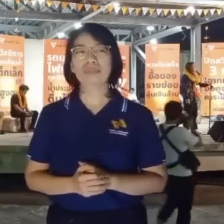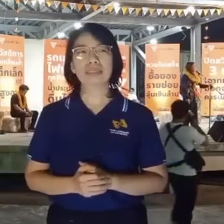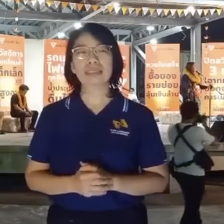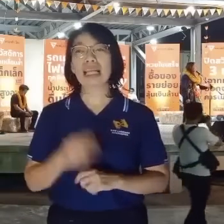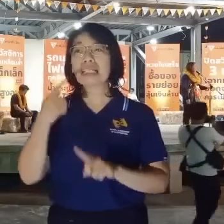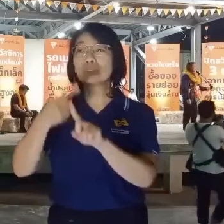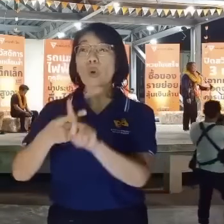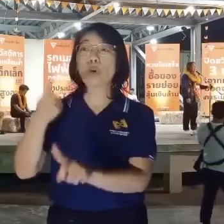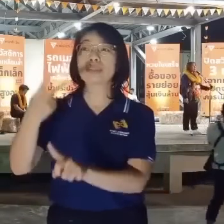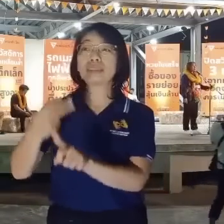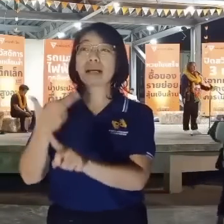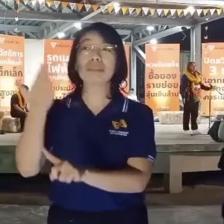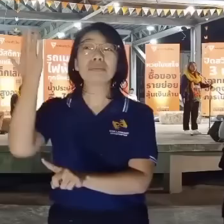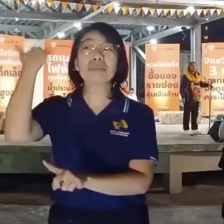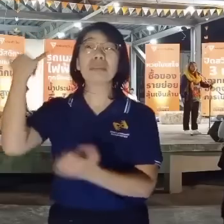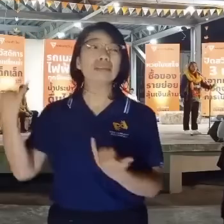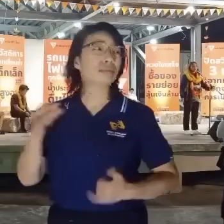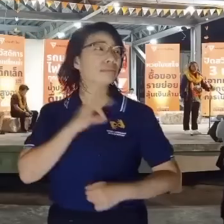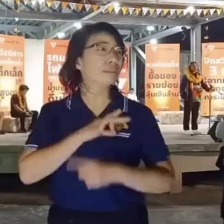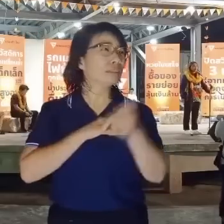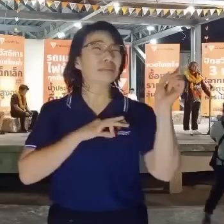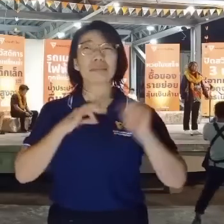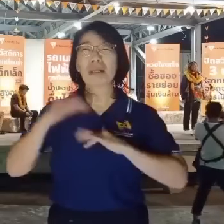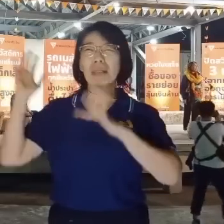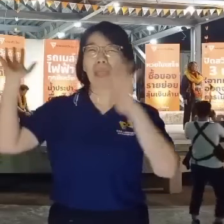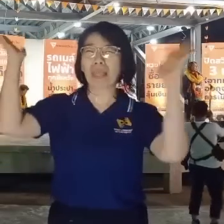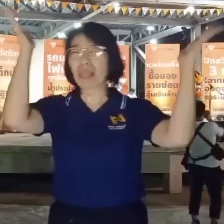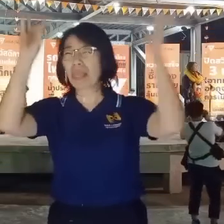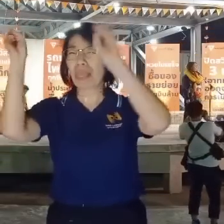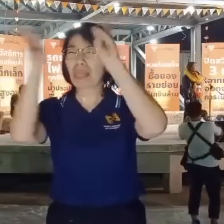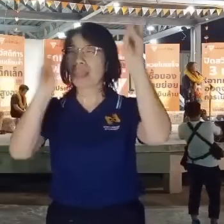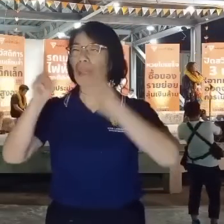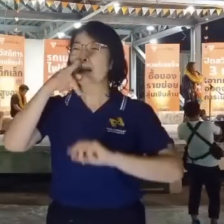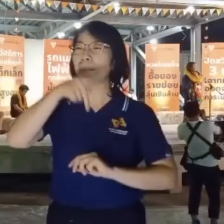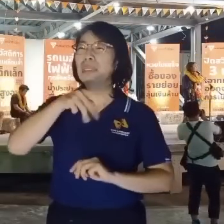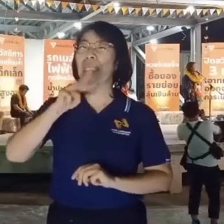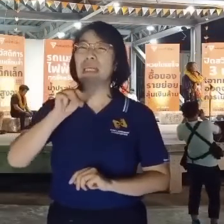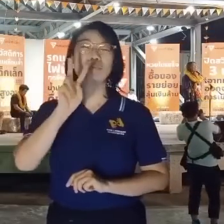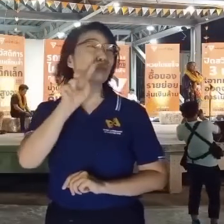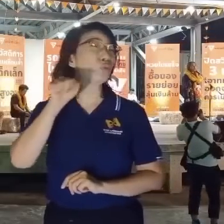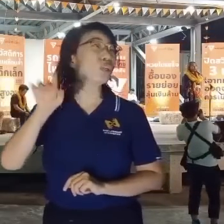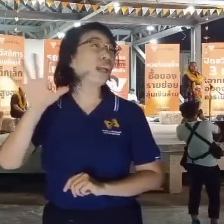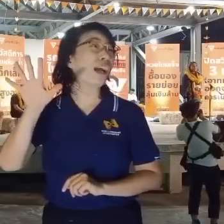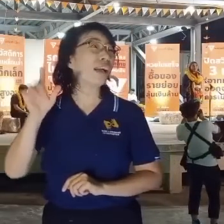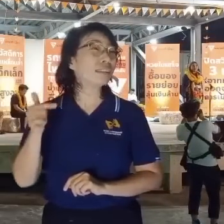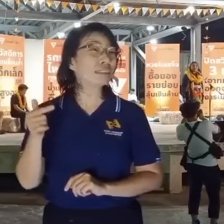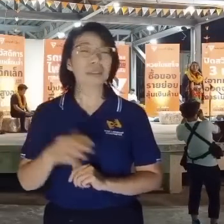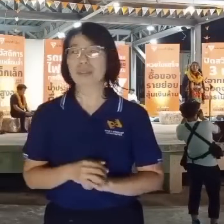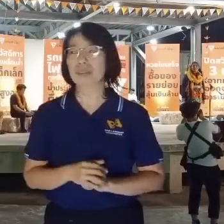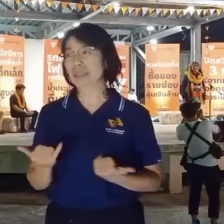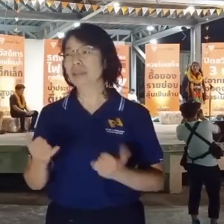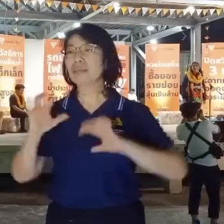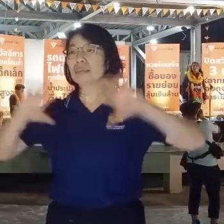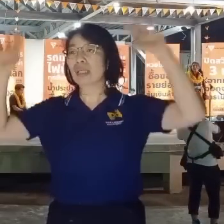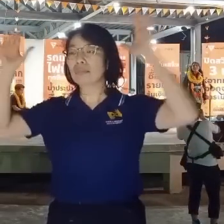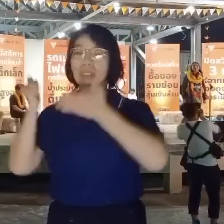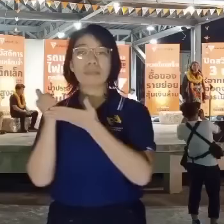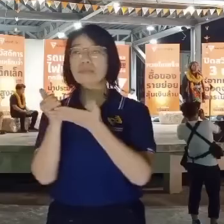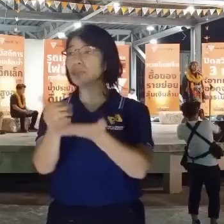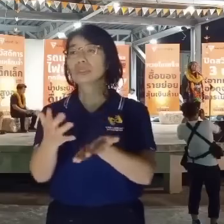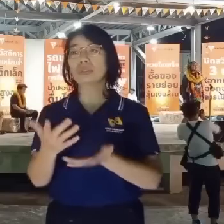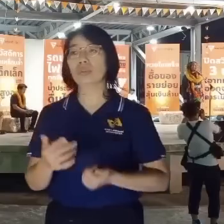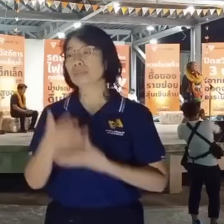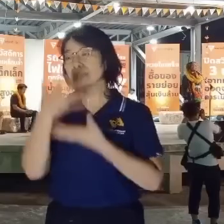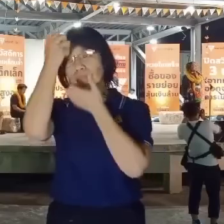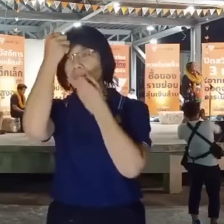2-3 เดือนที่ผ่านมาเราต้องทนทุกข์ทรมานกับฝุ่น PM2.5 โดยที่ภาครัฐไม่แคร์ไม่แยแส